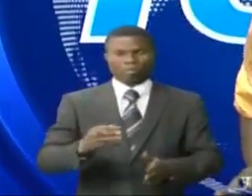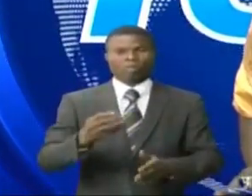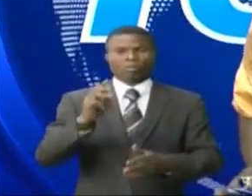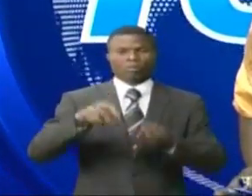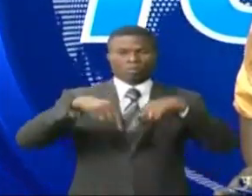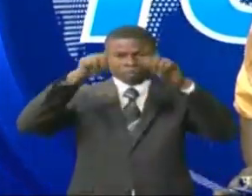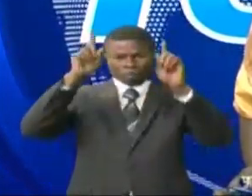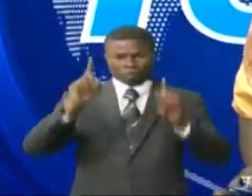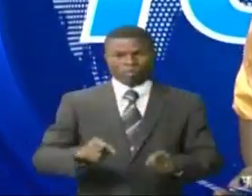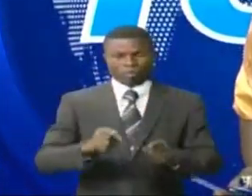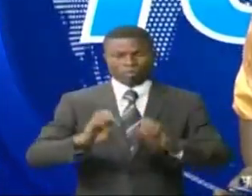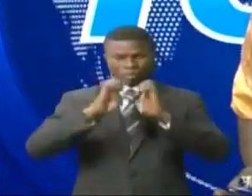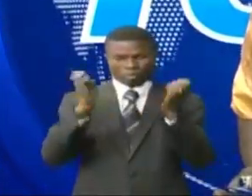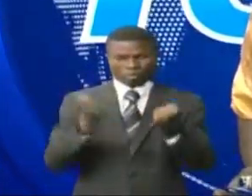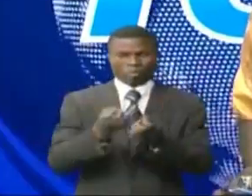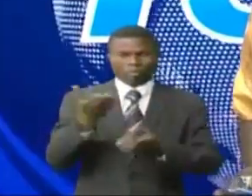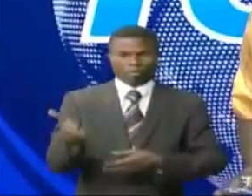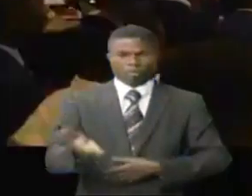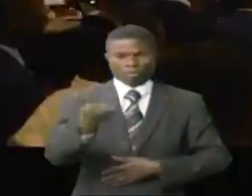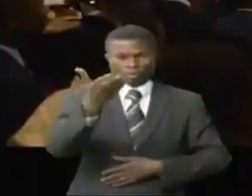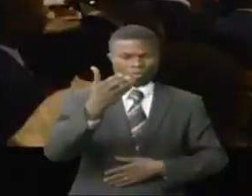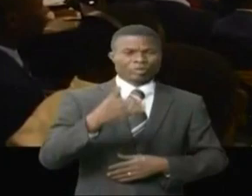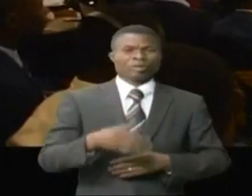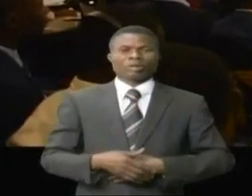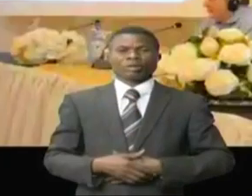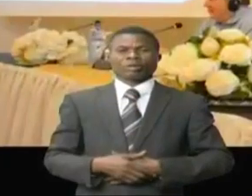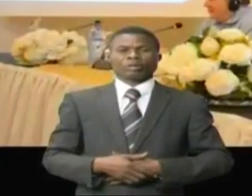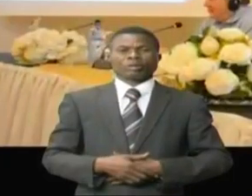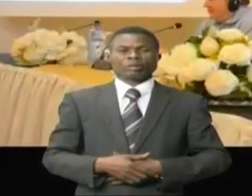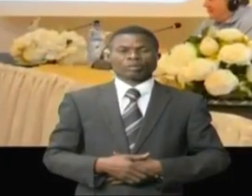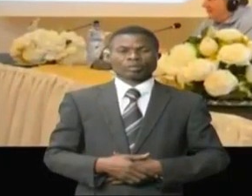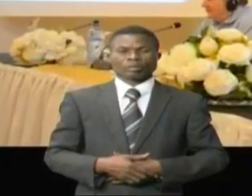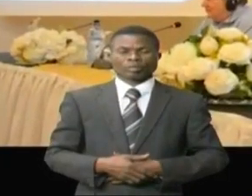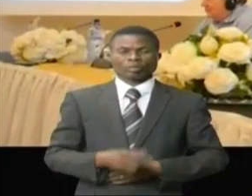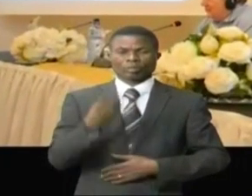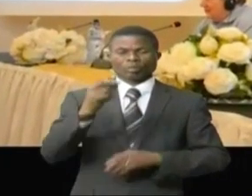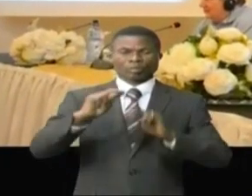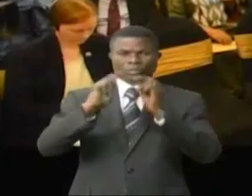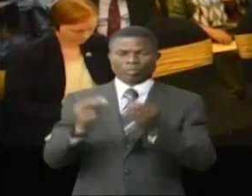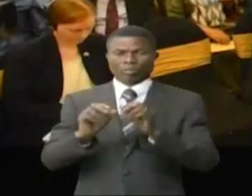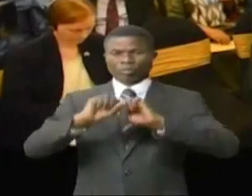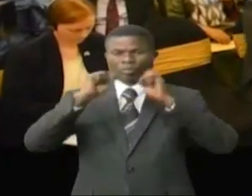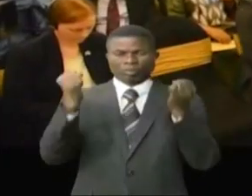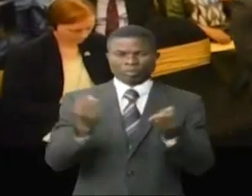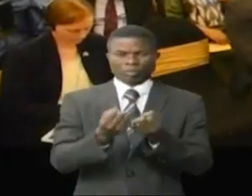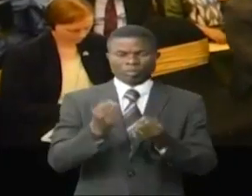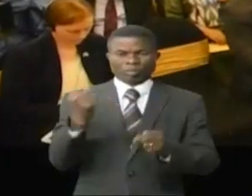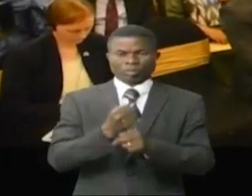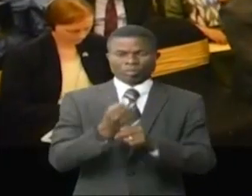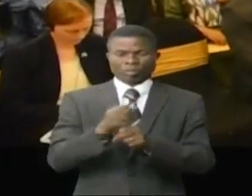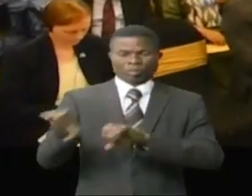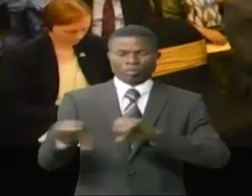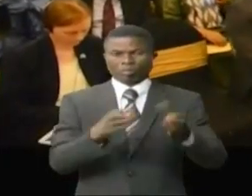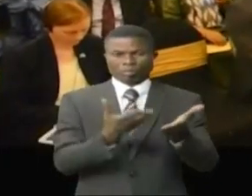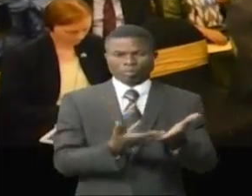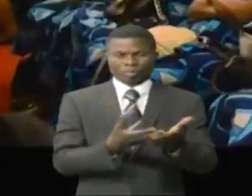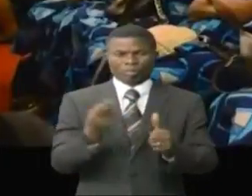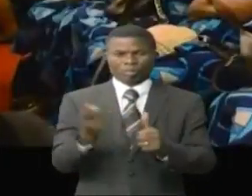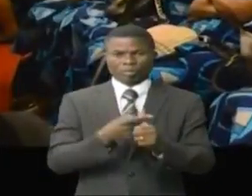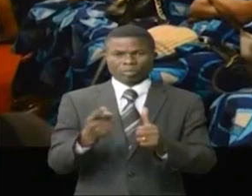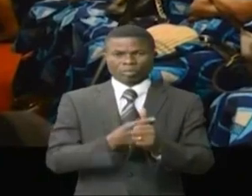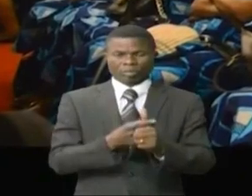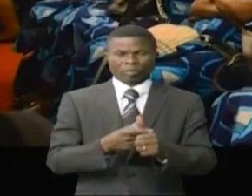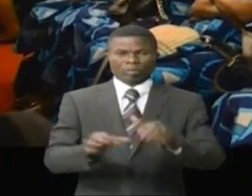de cette firme. Pierre Mbouyou Saïdi. Des structures sociales caractère philanthropique et humaniste, à savoir